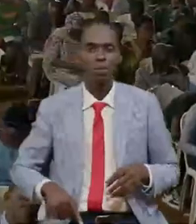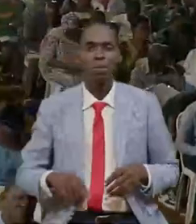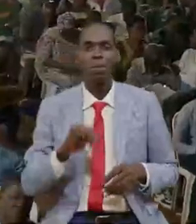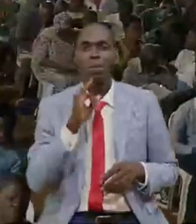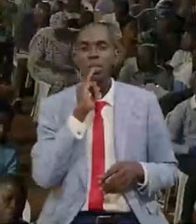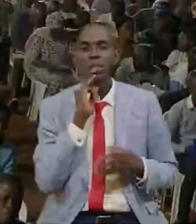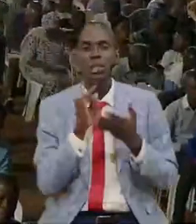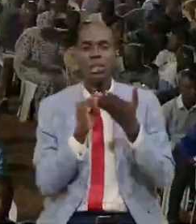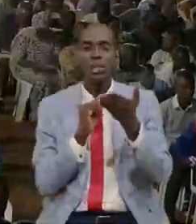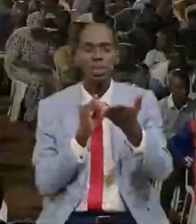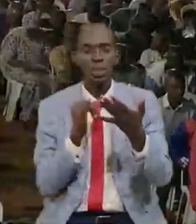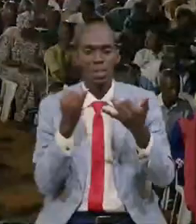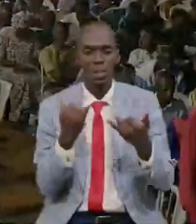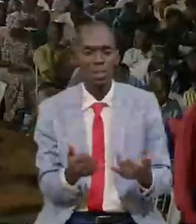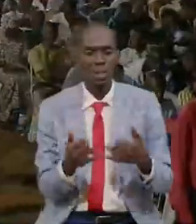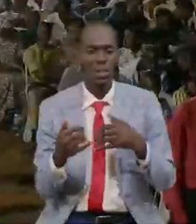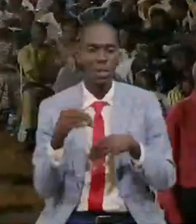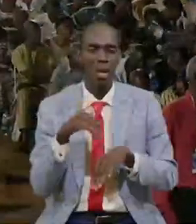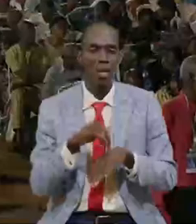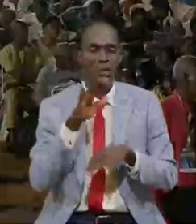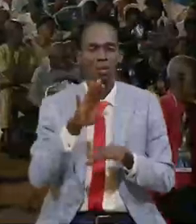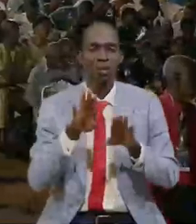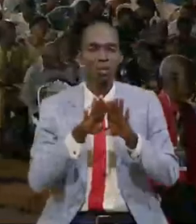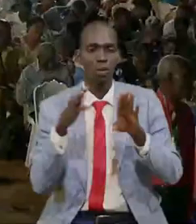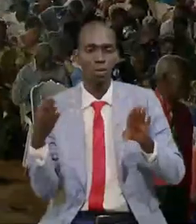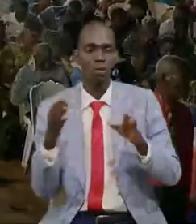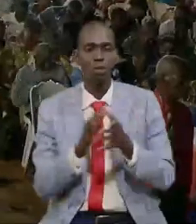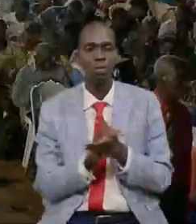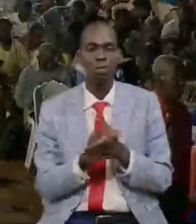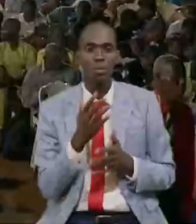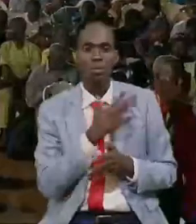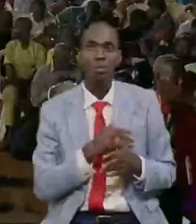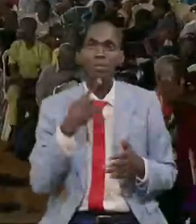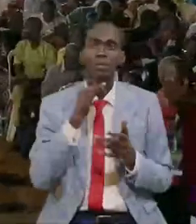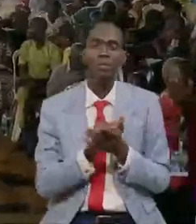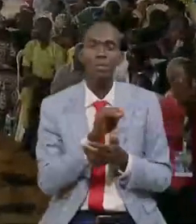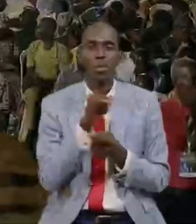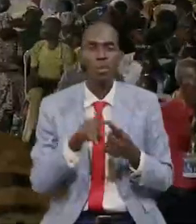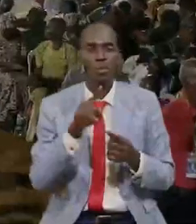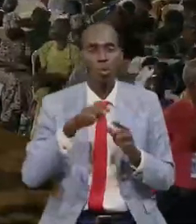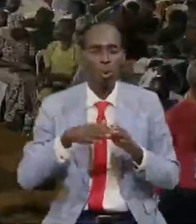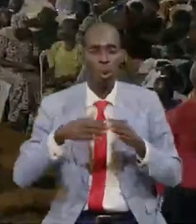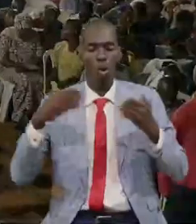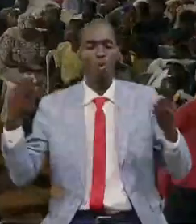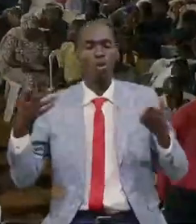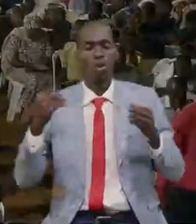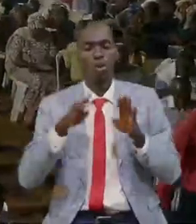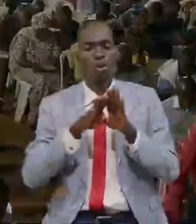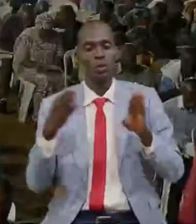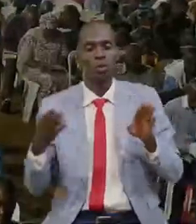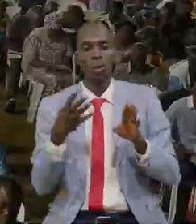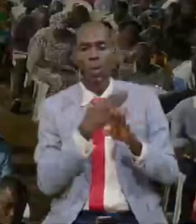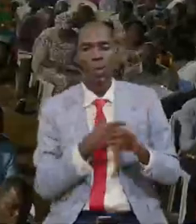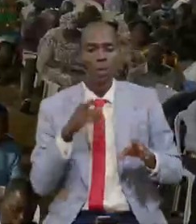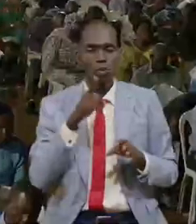est là maintenant à votre porte. Et si vous ouvrez la porte, si vous